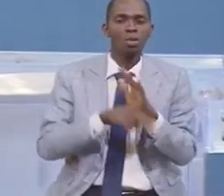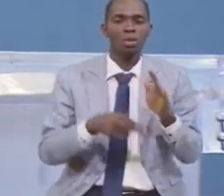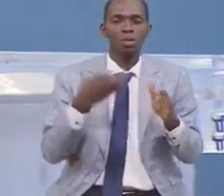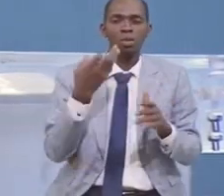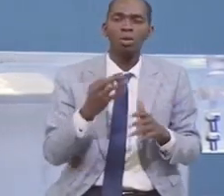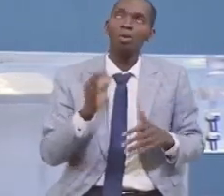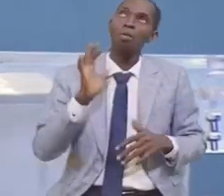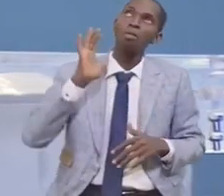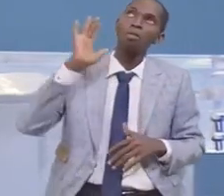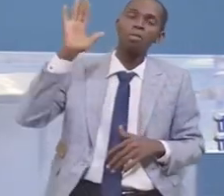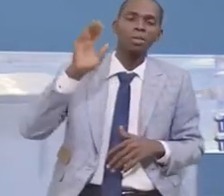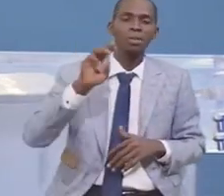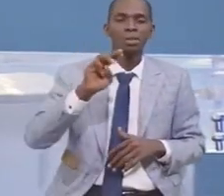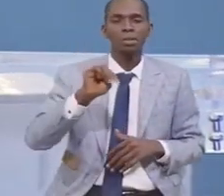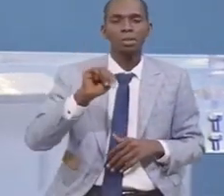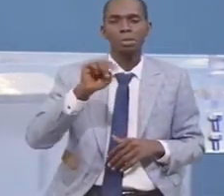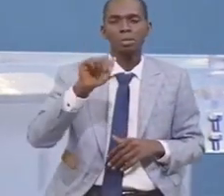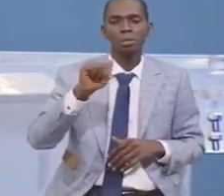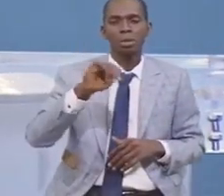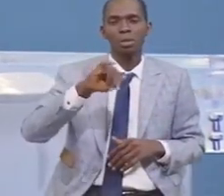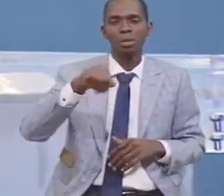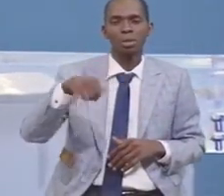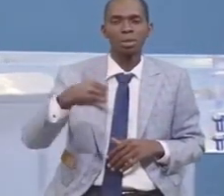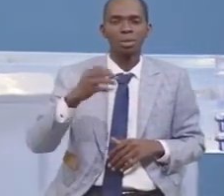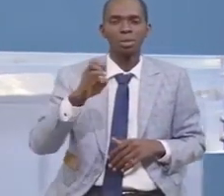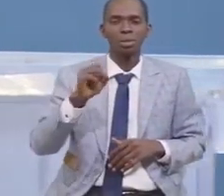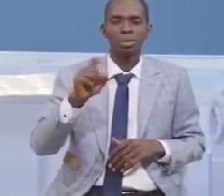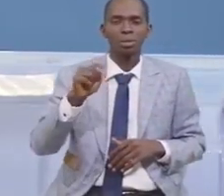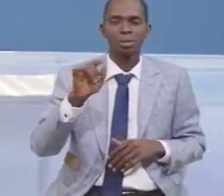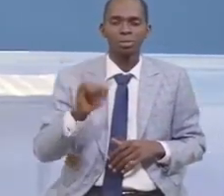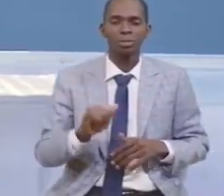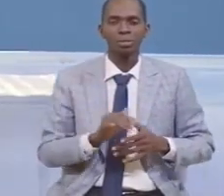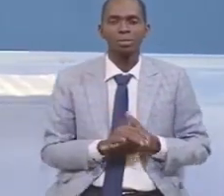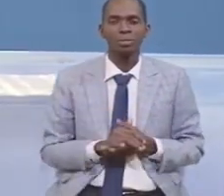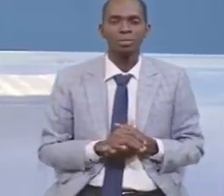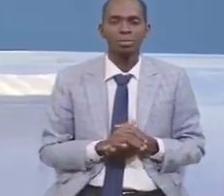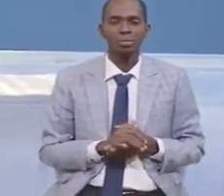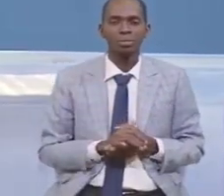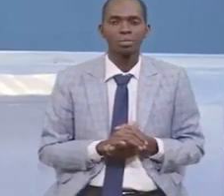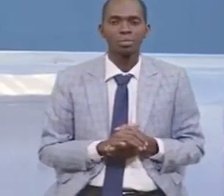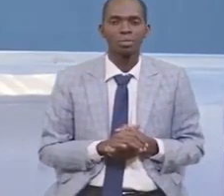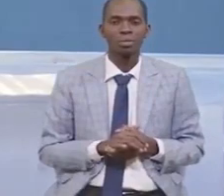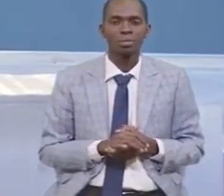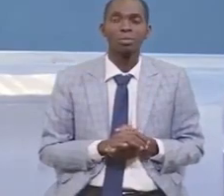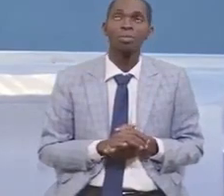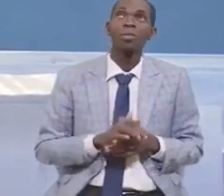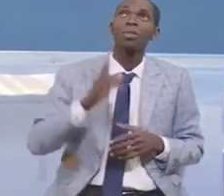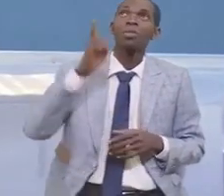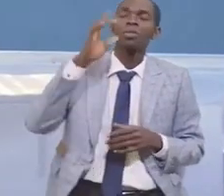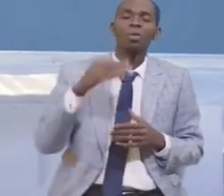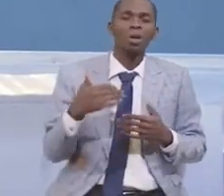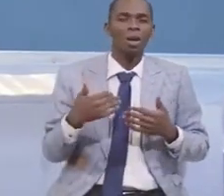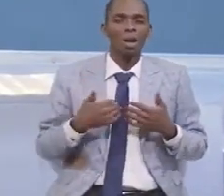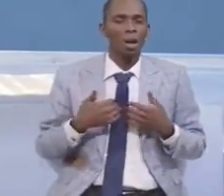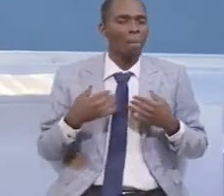గమనించుకుంటే ఆయన మహిమాన్విత ప్రభావానికి సంబంధించిన పరిశుద్ధతను మనం గమనిస్తాం. God has